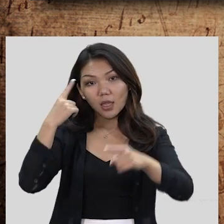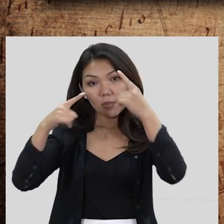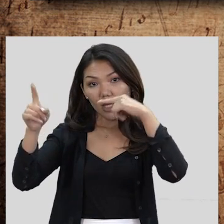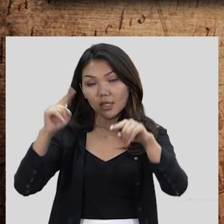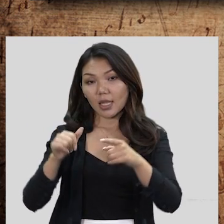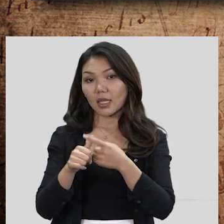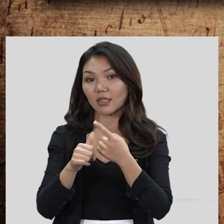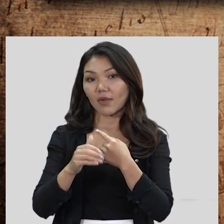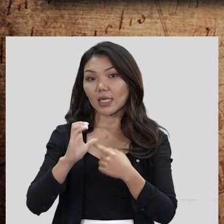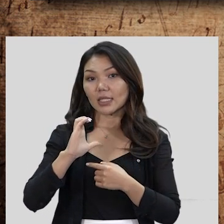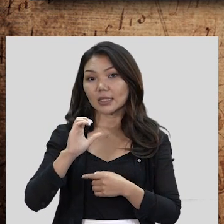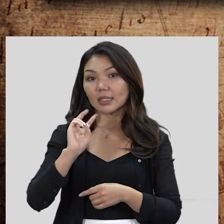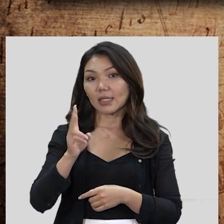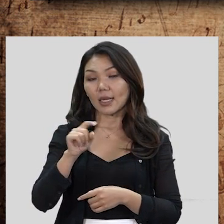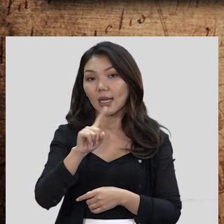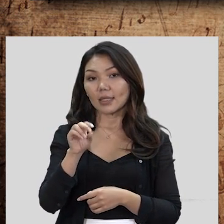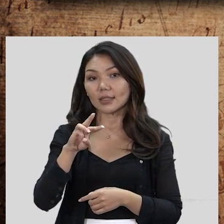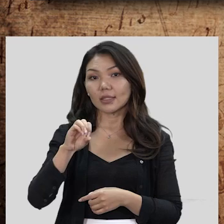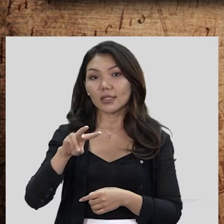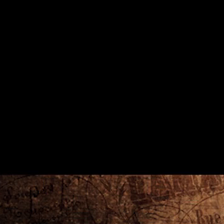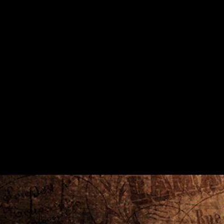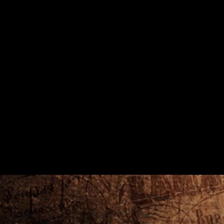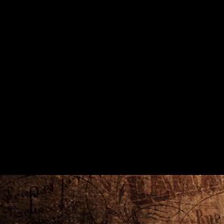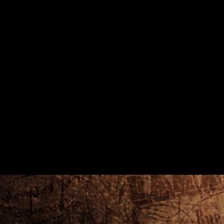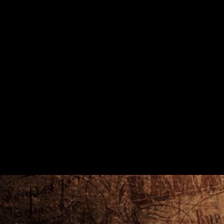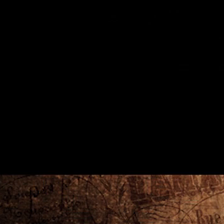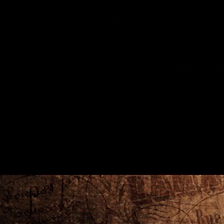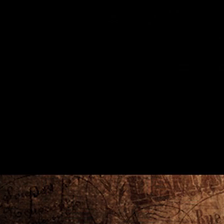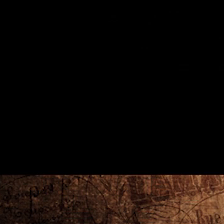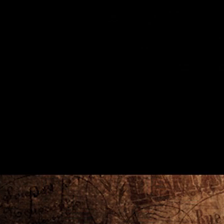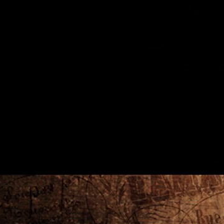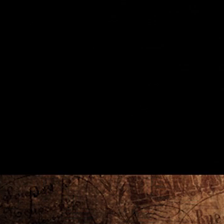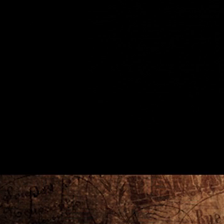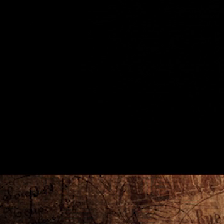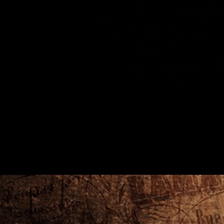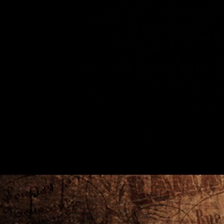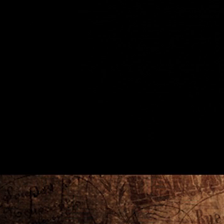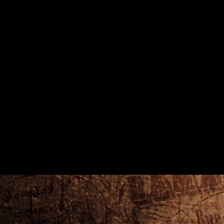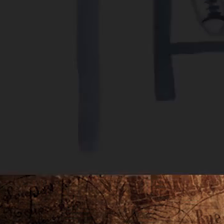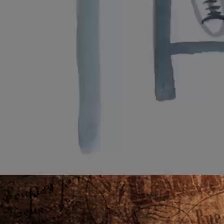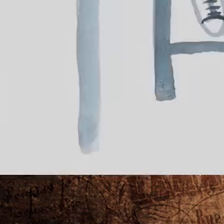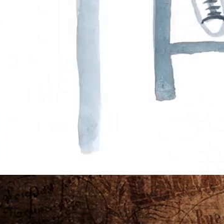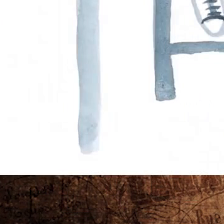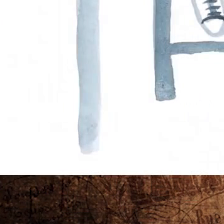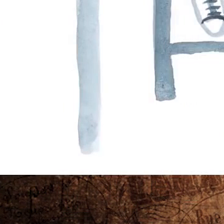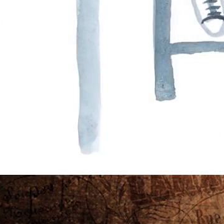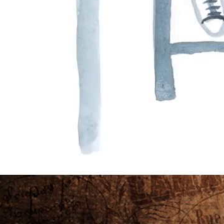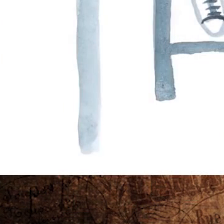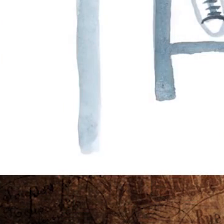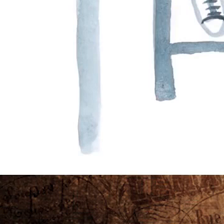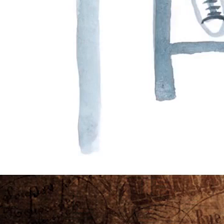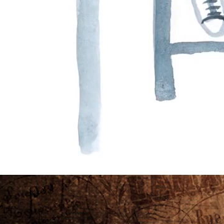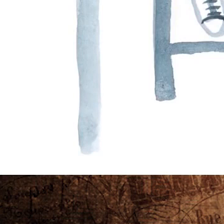сказителями они всегда были желанными гостями сейчас мы посмотрим видео сайт арзамас писать мы учимся в школе